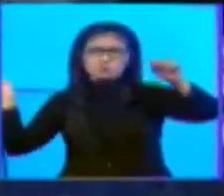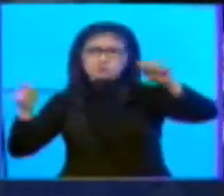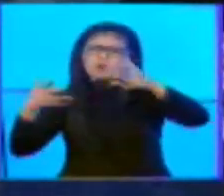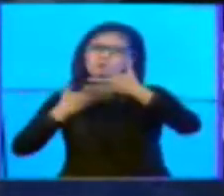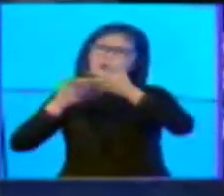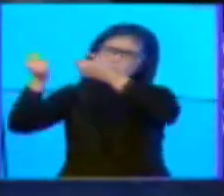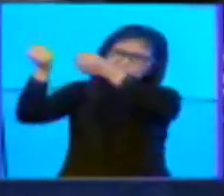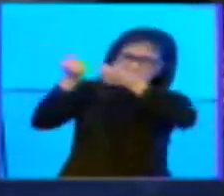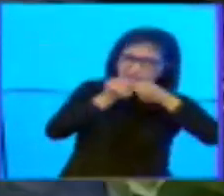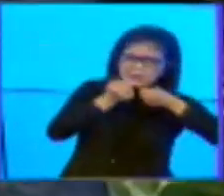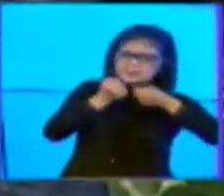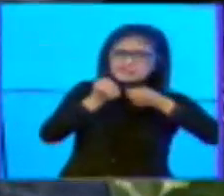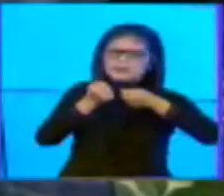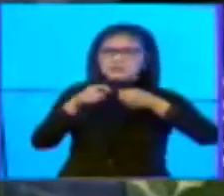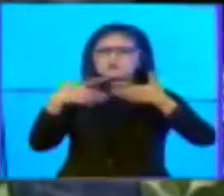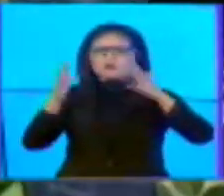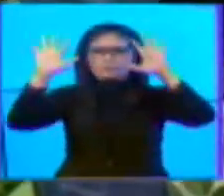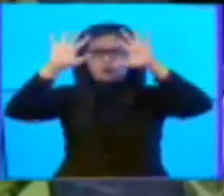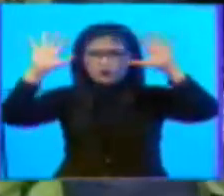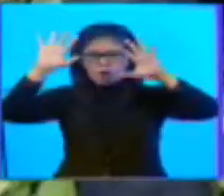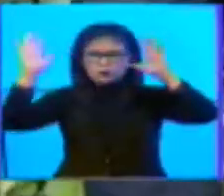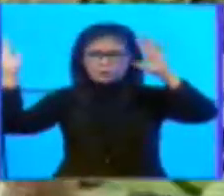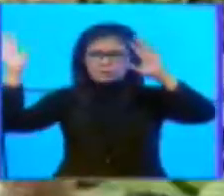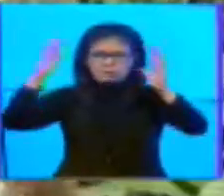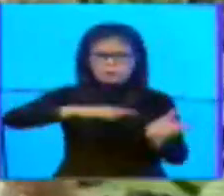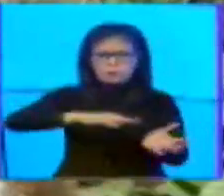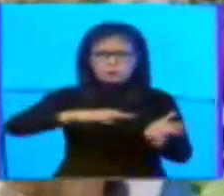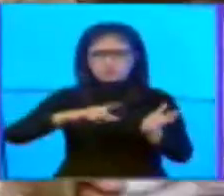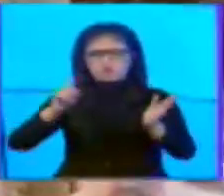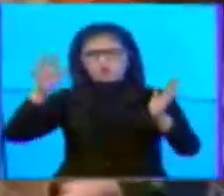tali mengenai sebuah pohon jati dan tumbang menimpa korban